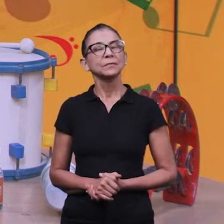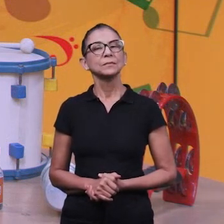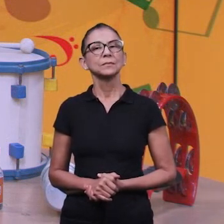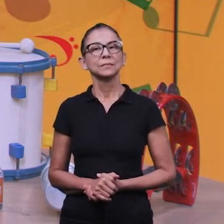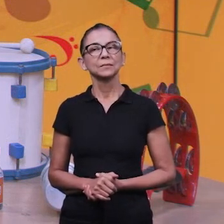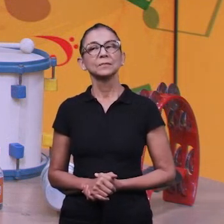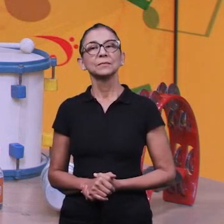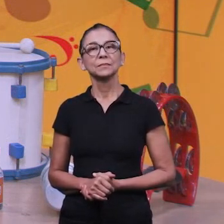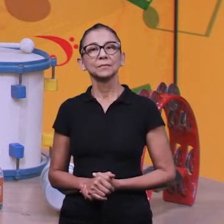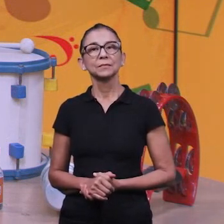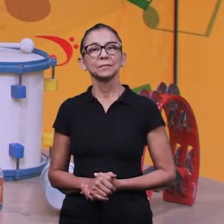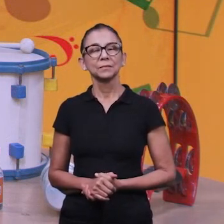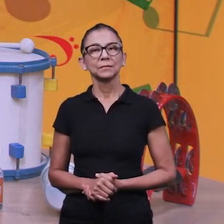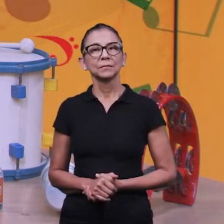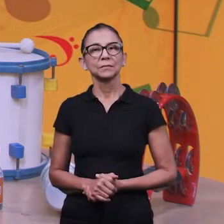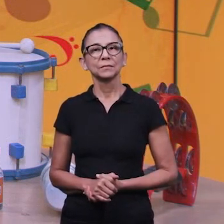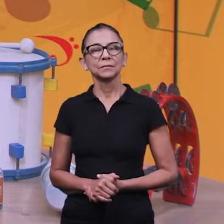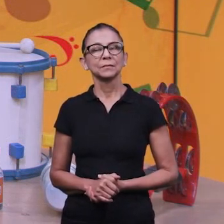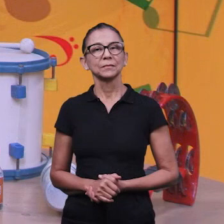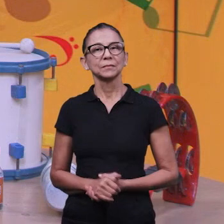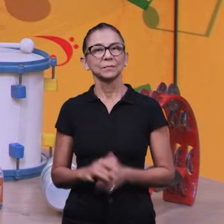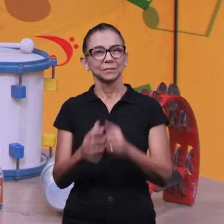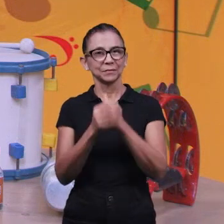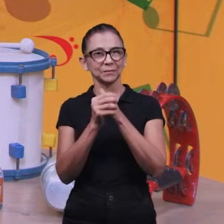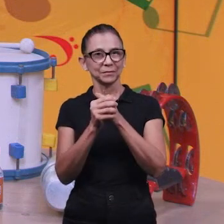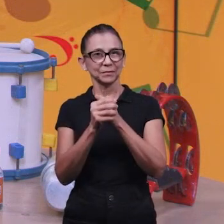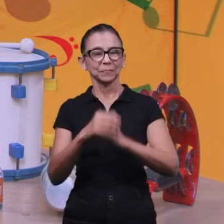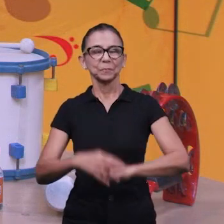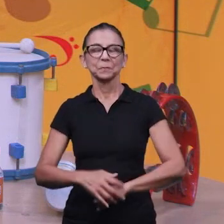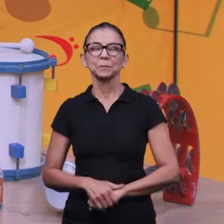rei vem, sim, Jesus vem.